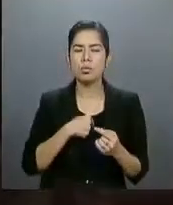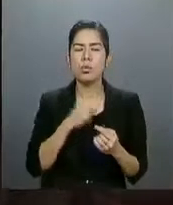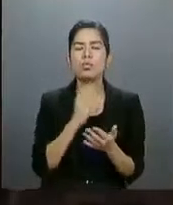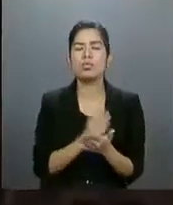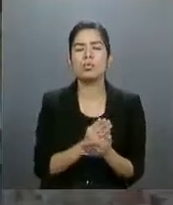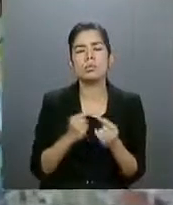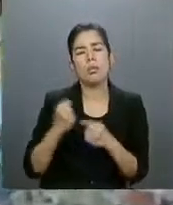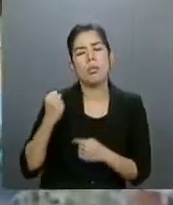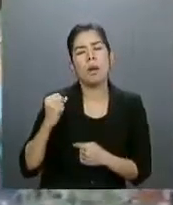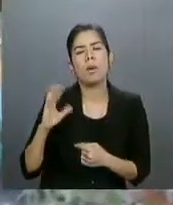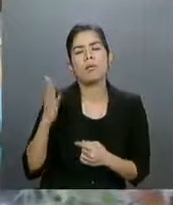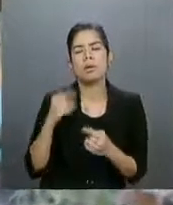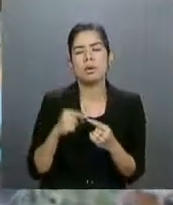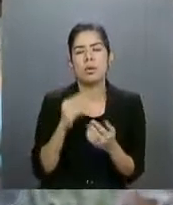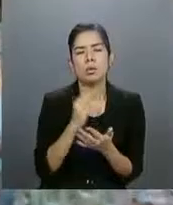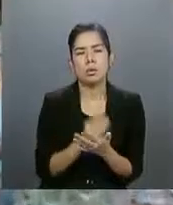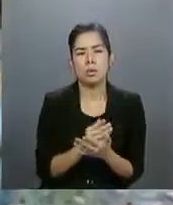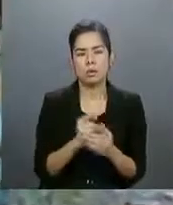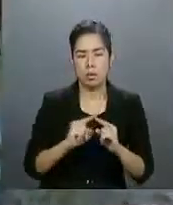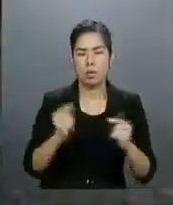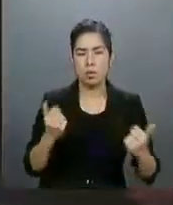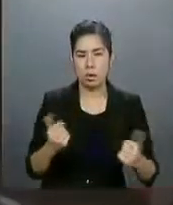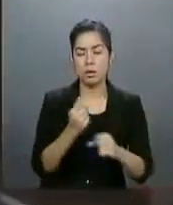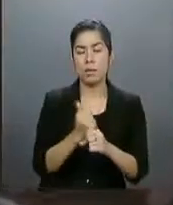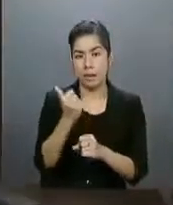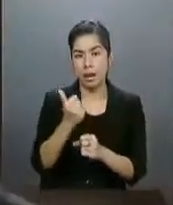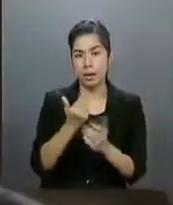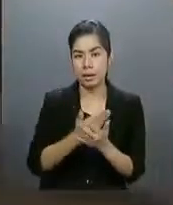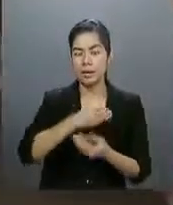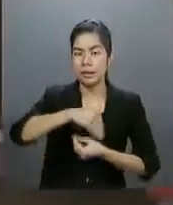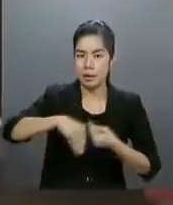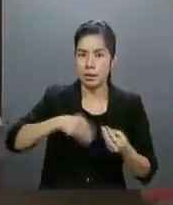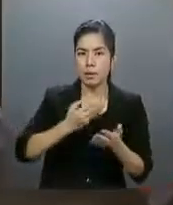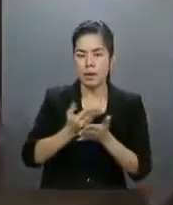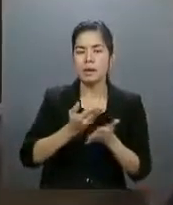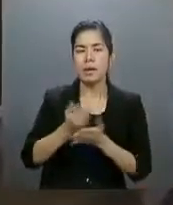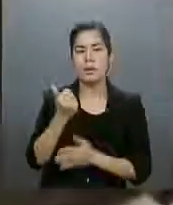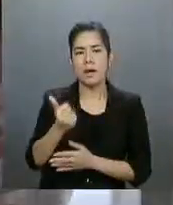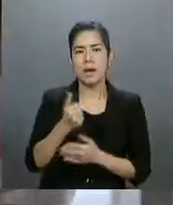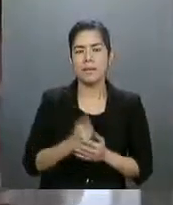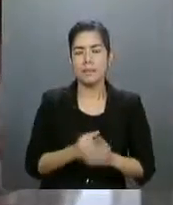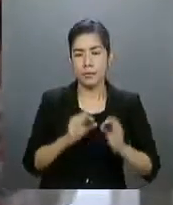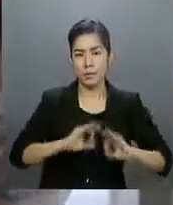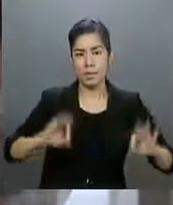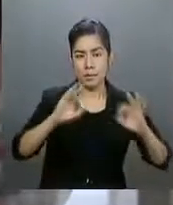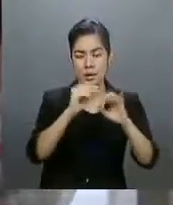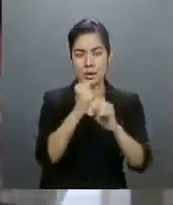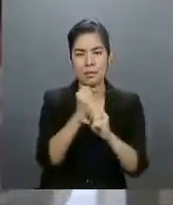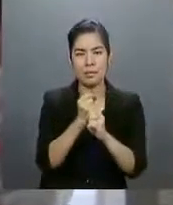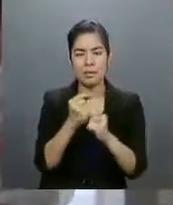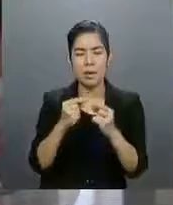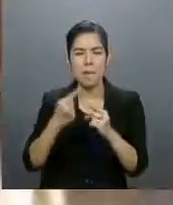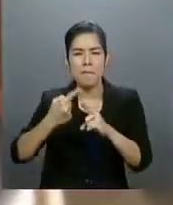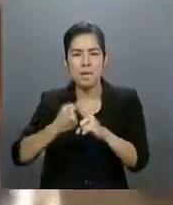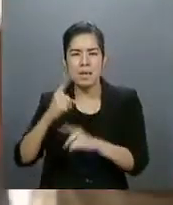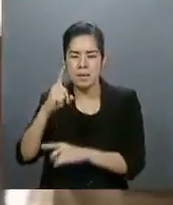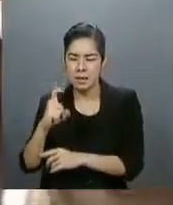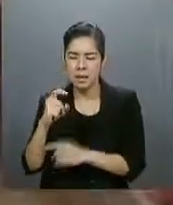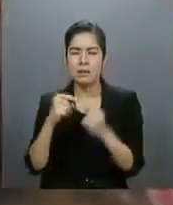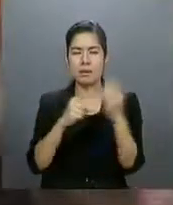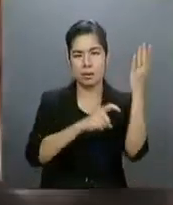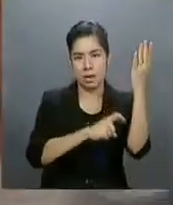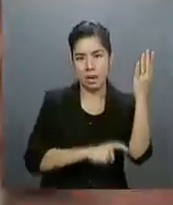นะว่าได้ใจได้ใจ โดยที่นี่จะเน้นการตีมีดตัดยางเป็นหลักและรวมถึงมีดพระและเหล็ก